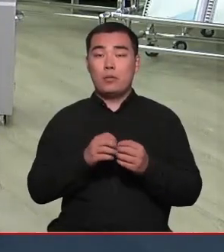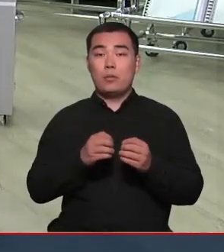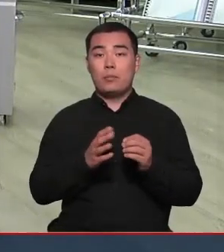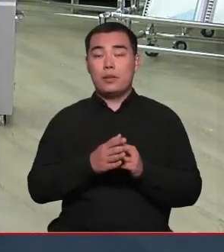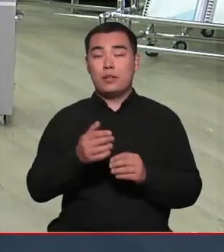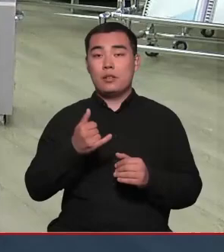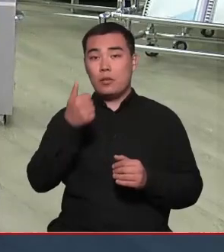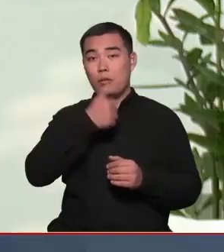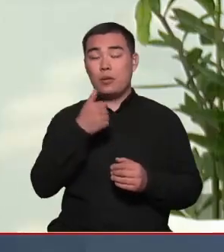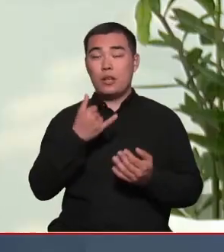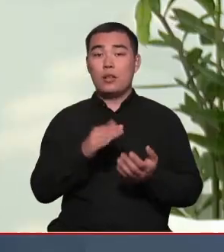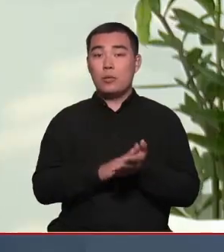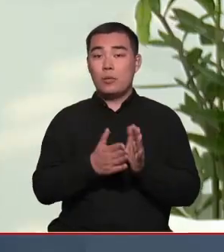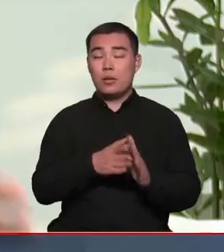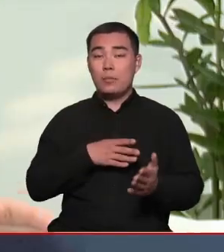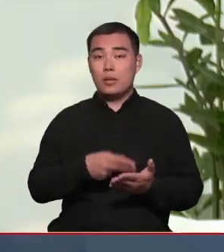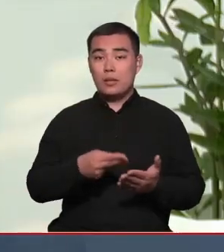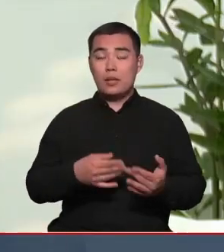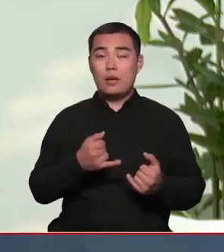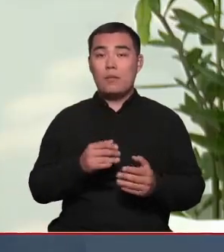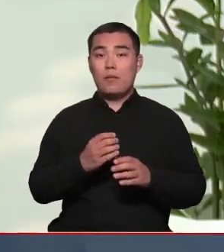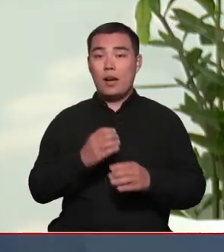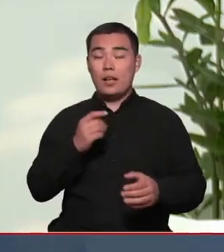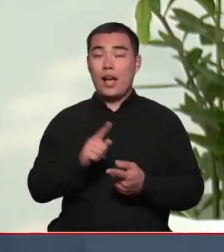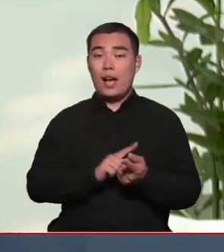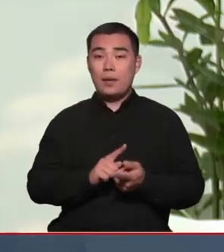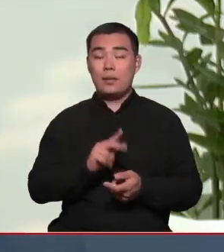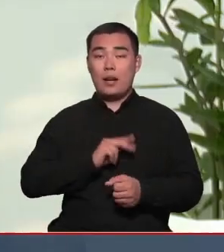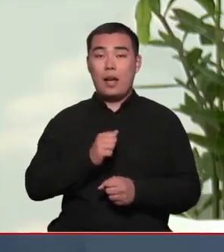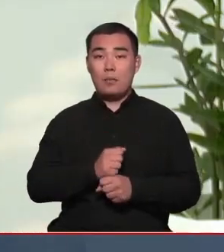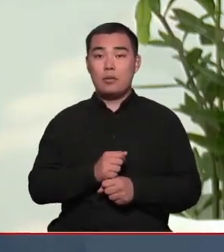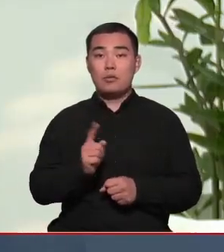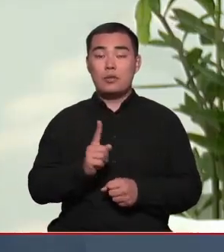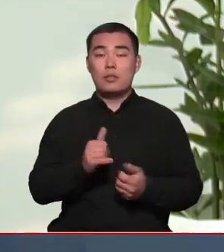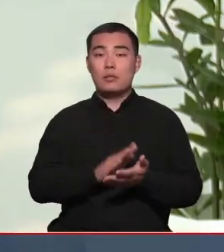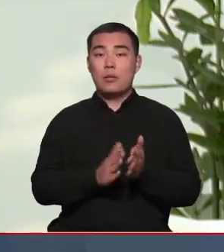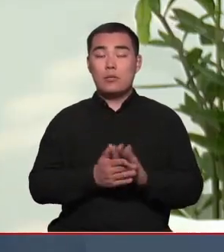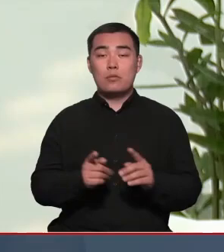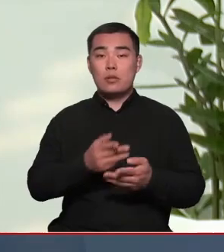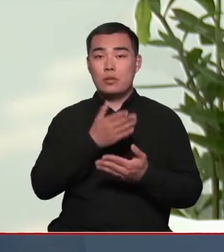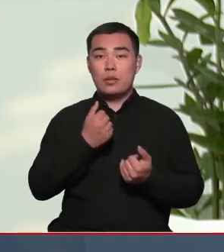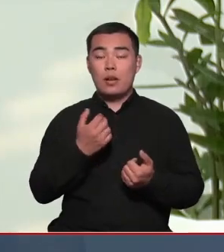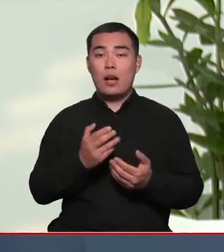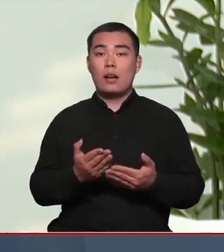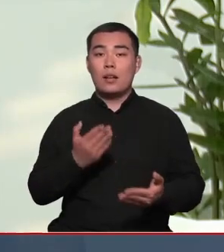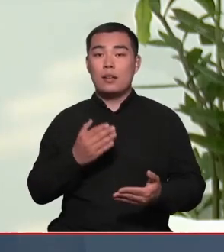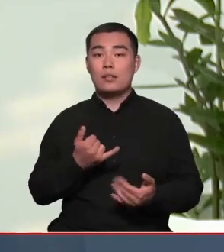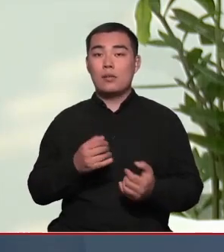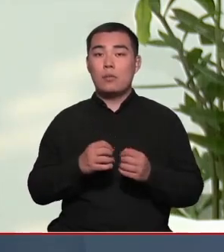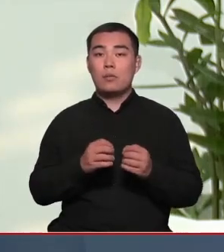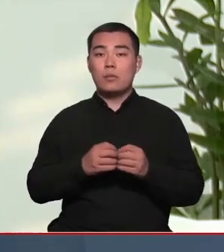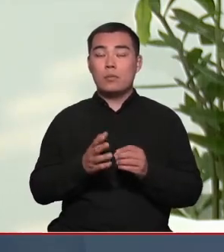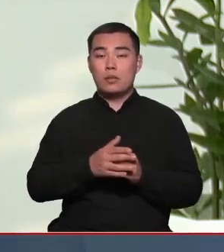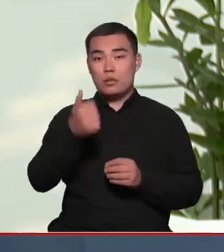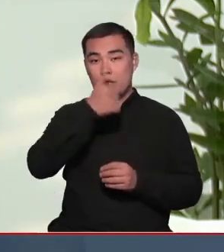шарт жасасқан, яғни вагондарды жаңарту бойынша ешқандай бір келісімде жоқ. Олар алдын ала 10-15 жылға.